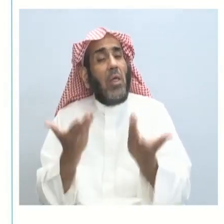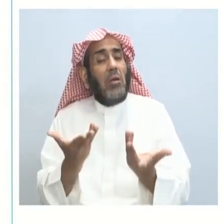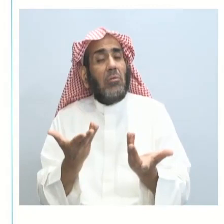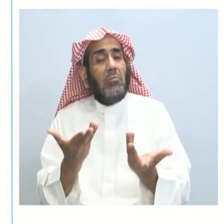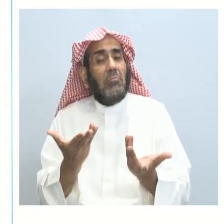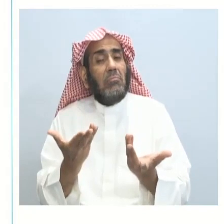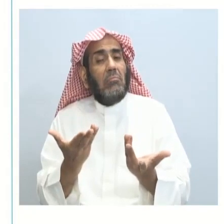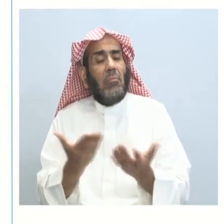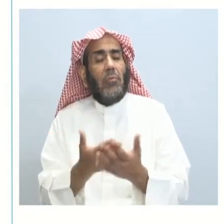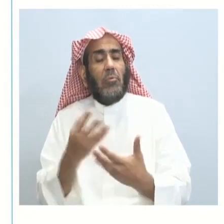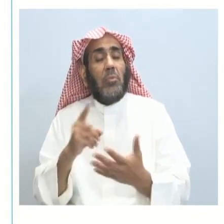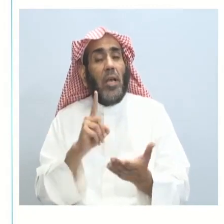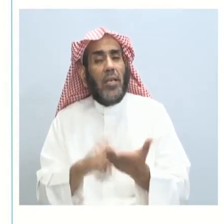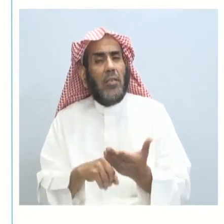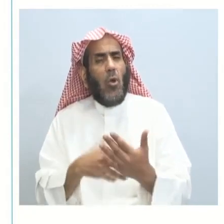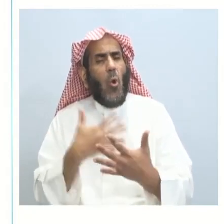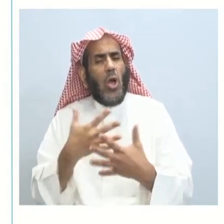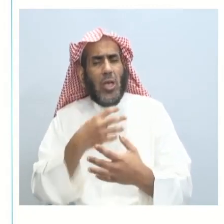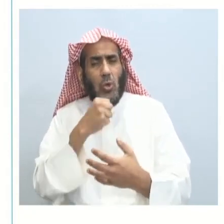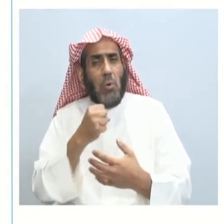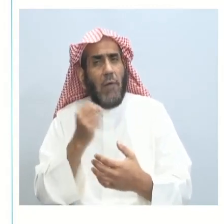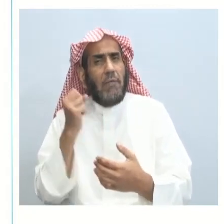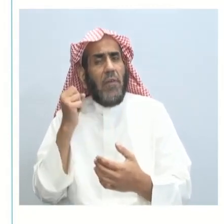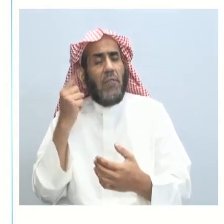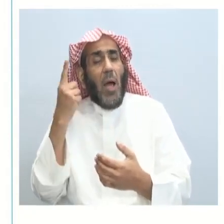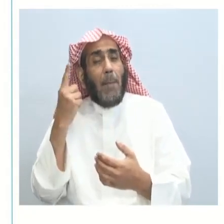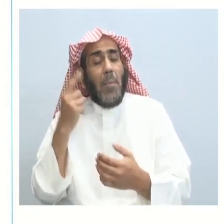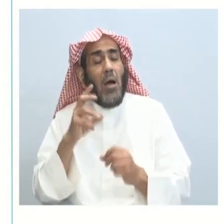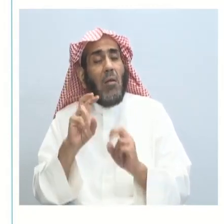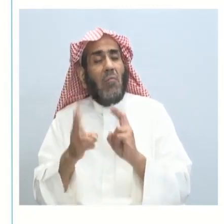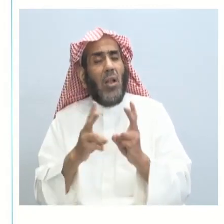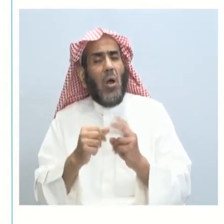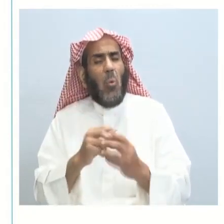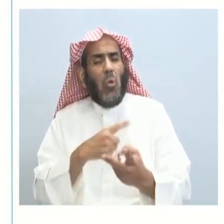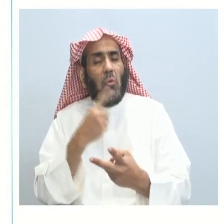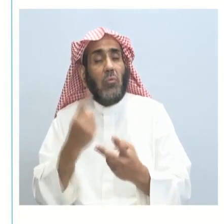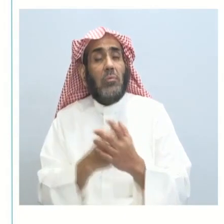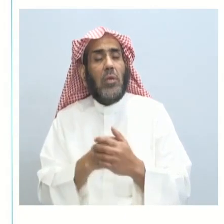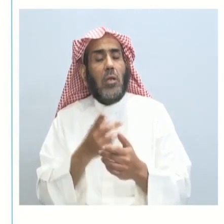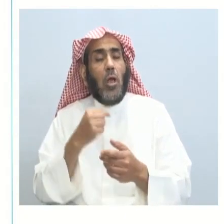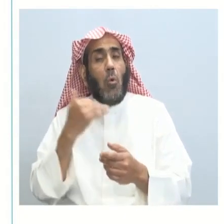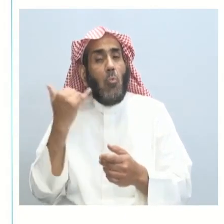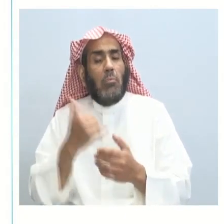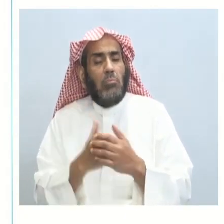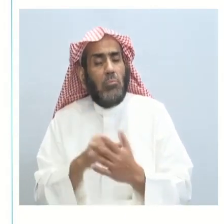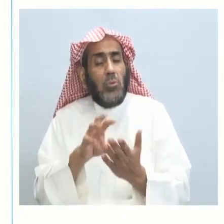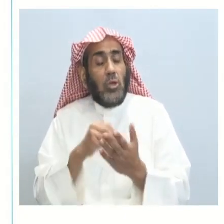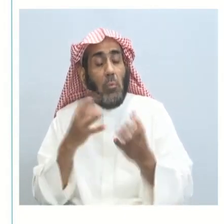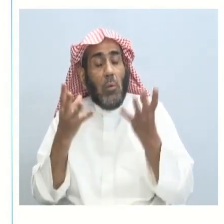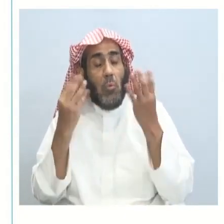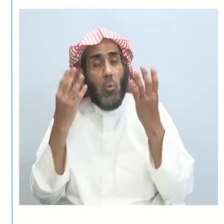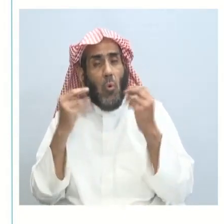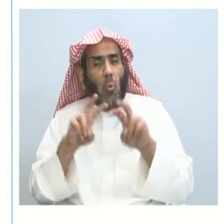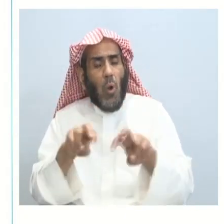يحدث بالتاكيد سنواجه صعوبه في فهم فعاليه وايضا الظروف المحيطه لذلك جمع المعلومات